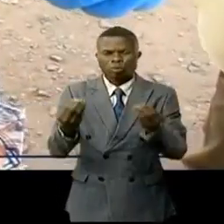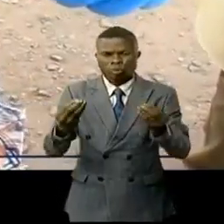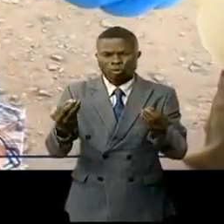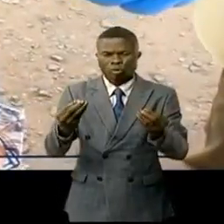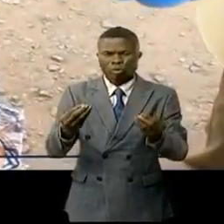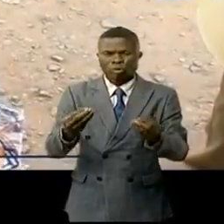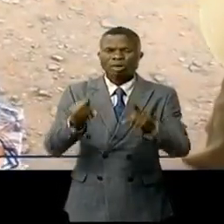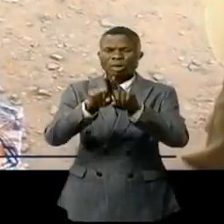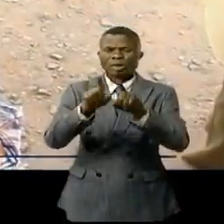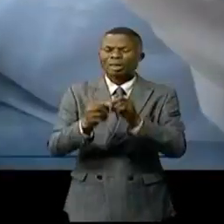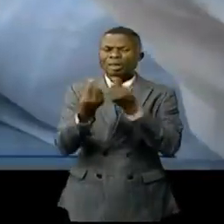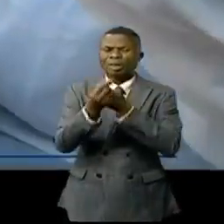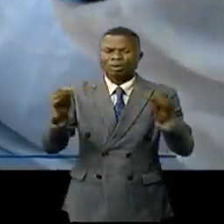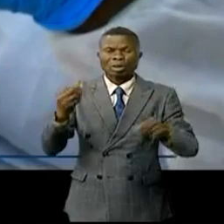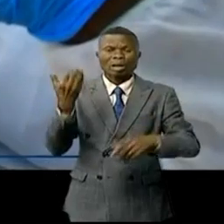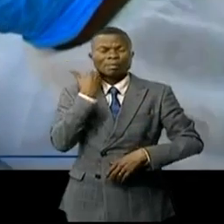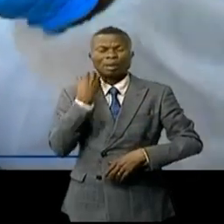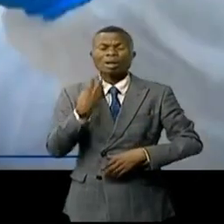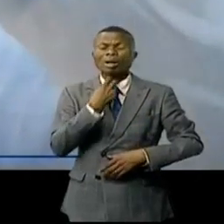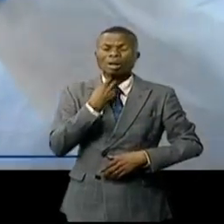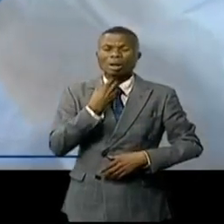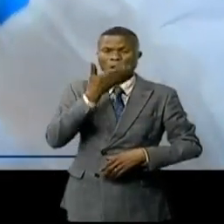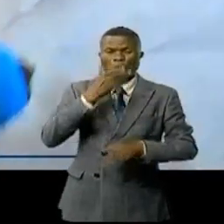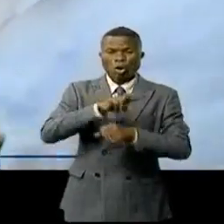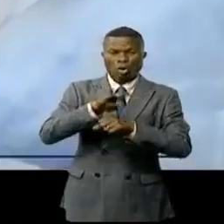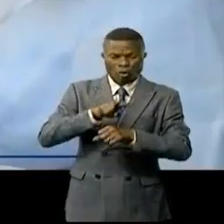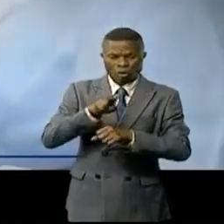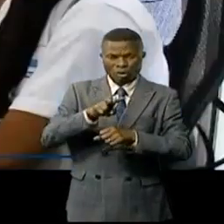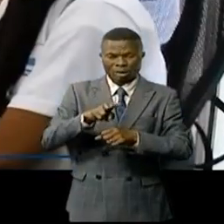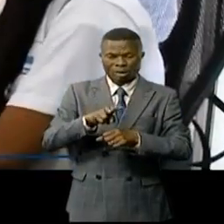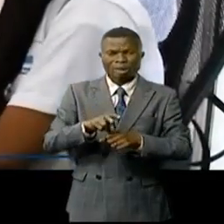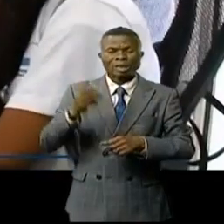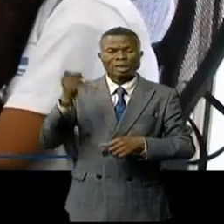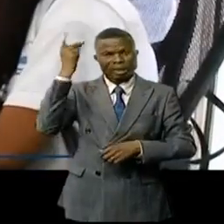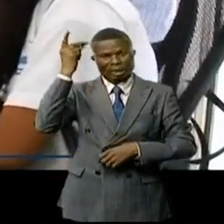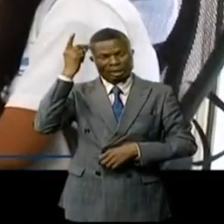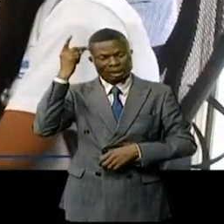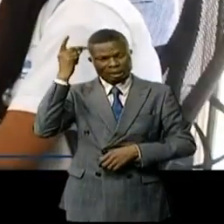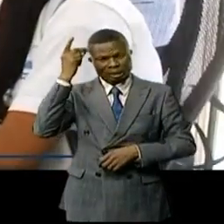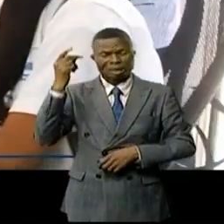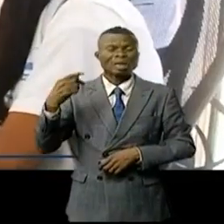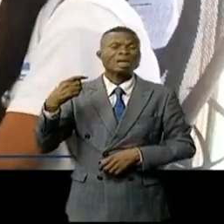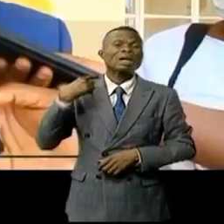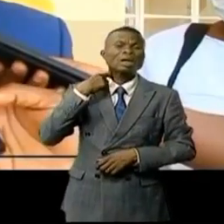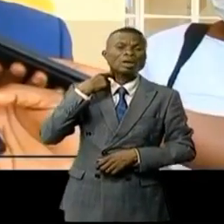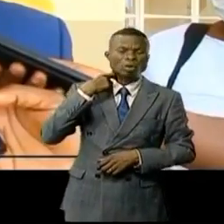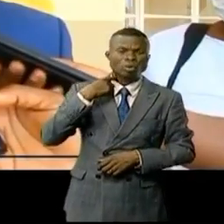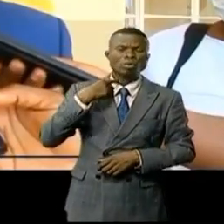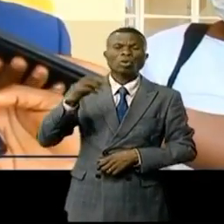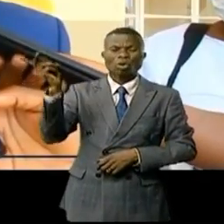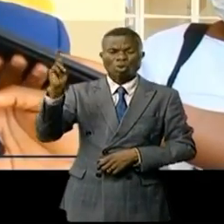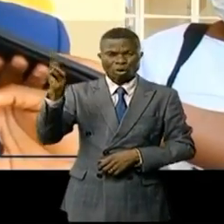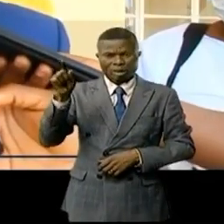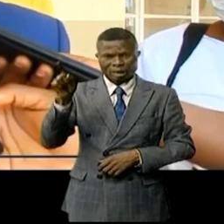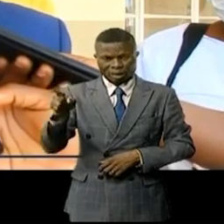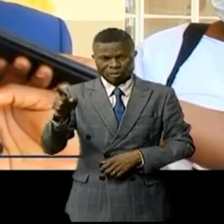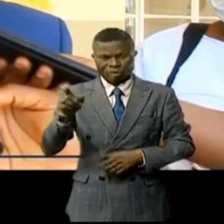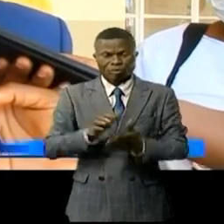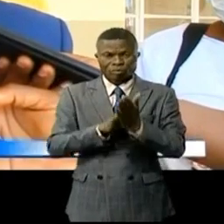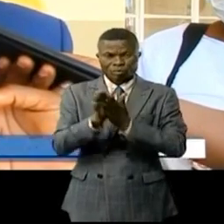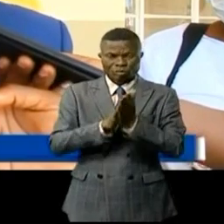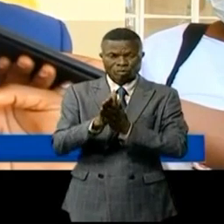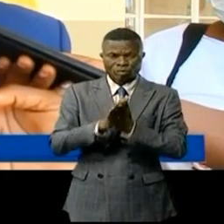systématique et gratuit, la tuberculose, la COVID-19, ULAS, Kinshasa, Kwango, Chikapa. Nous souhaitons que les